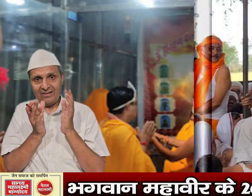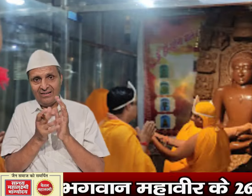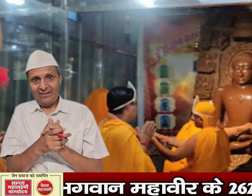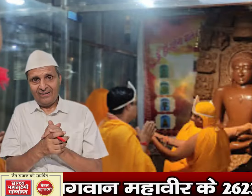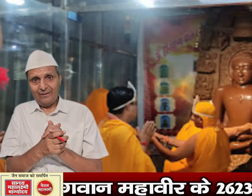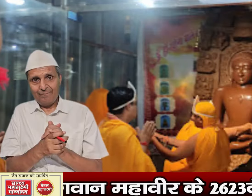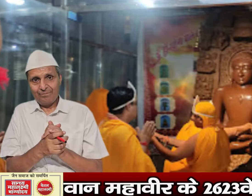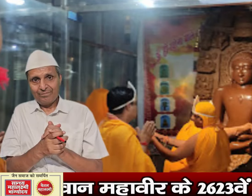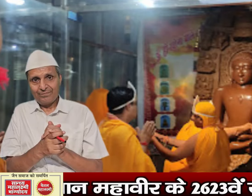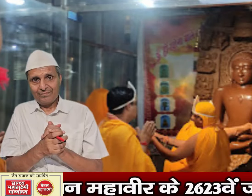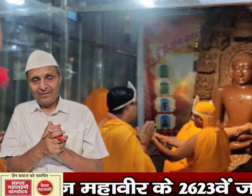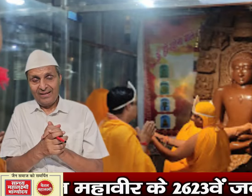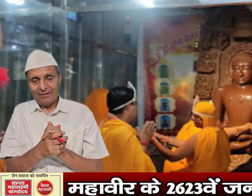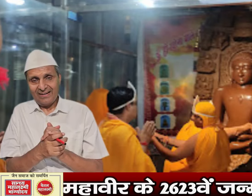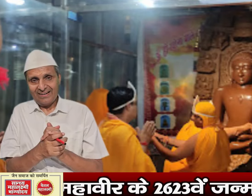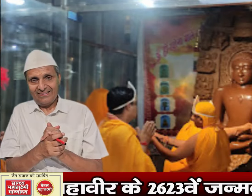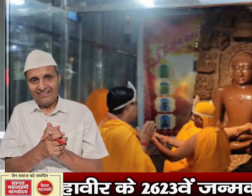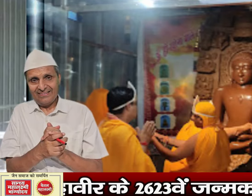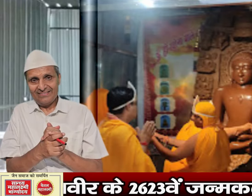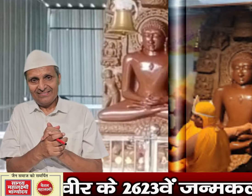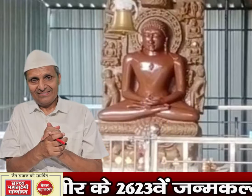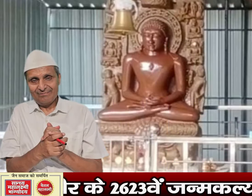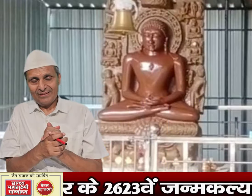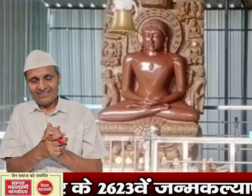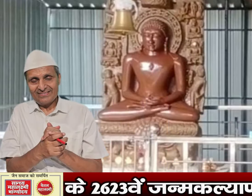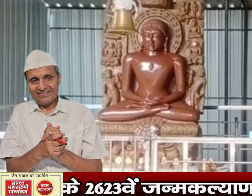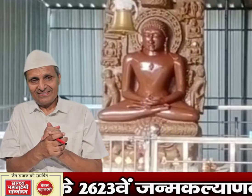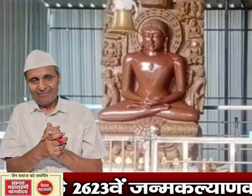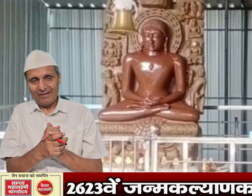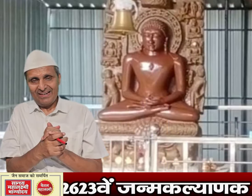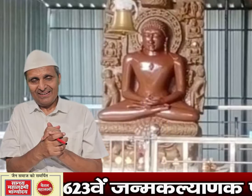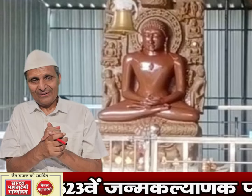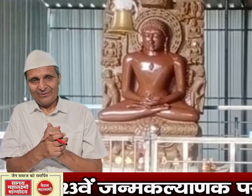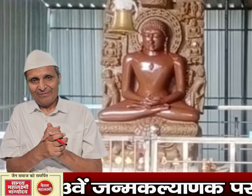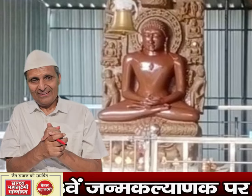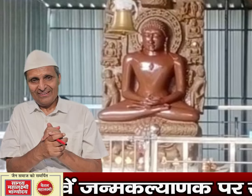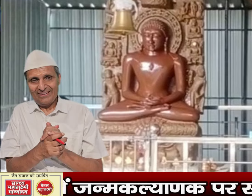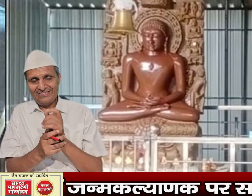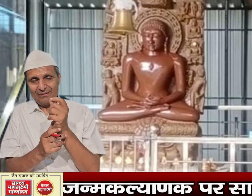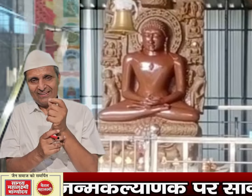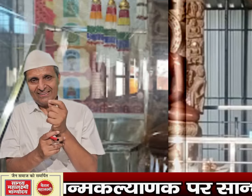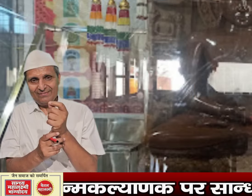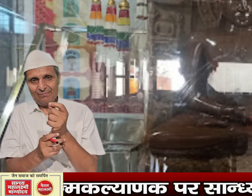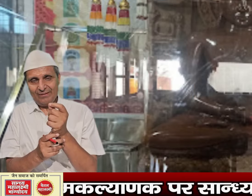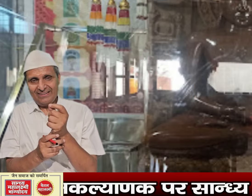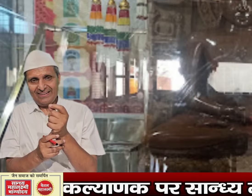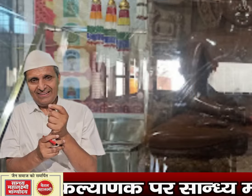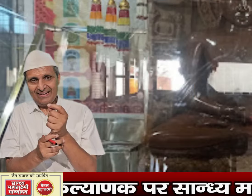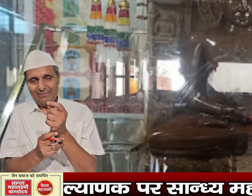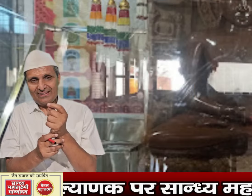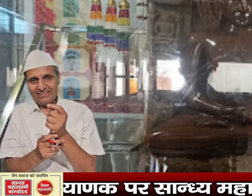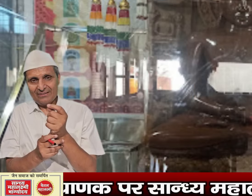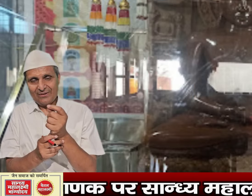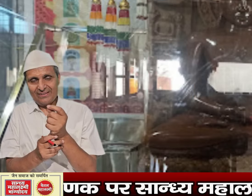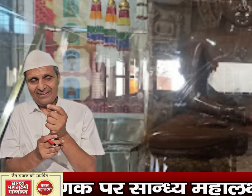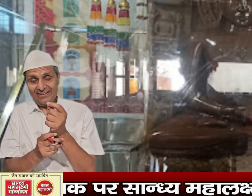मिलता है एक बार आकर देखिएगा बस बरेली के खरगौन में चमत्कार जीवन में मिलते हैं